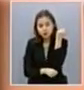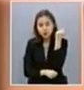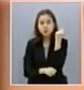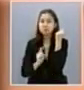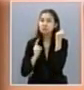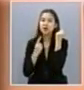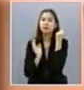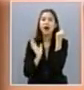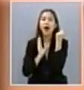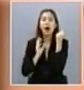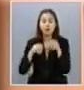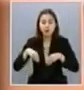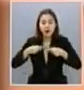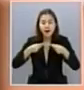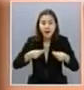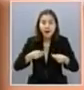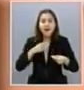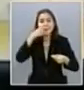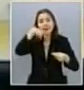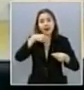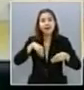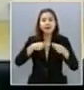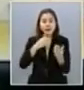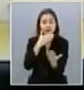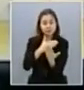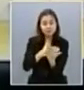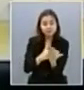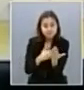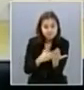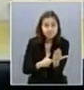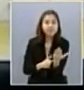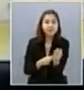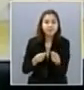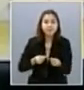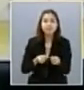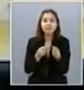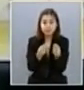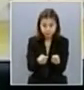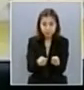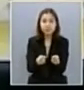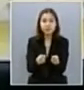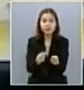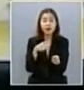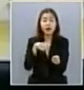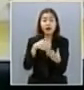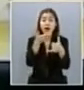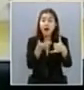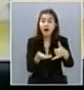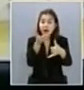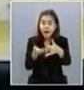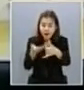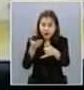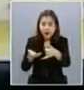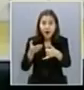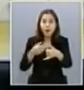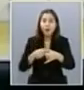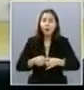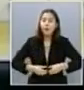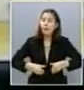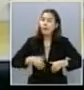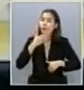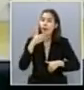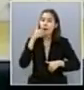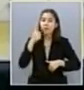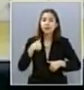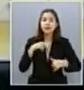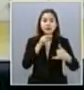สัญชาติให้มีสถานะทางทะเบียนราษฎรเมื่อไรที่เราให้เขามีคุณค่ากับคนอื่นคุณค่าเห็นคุณค่าของตัวเ